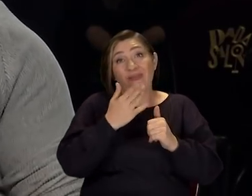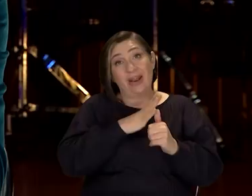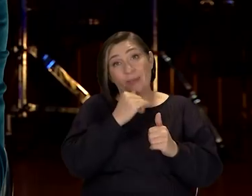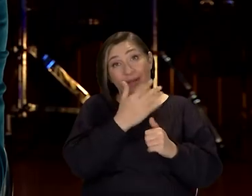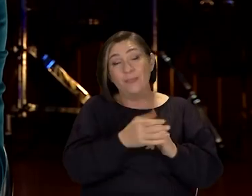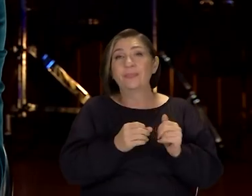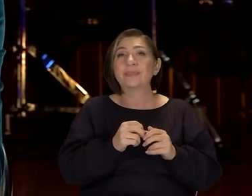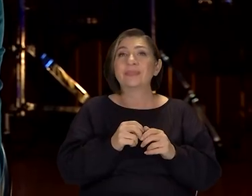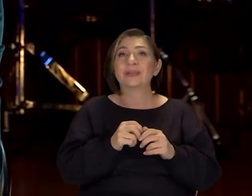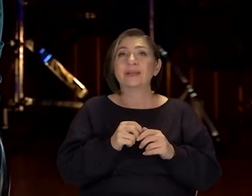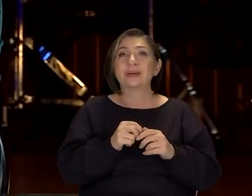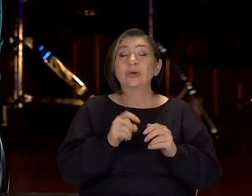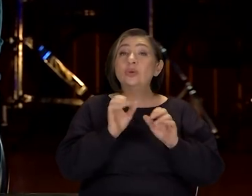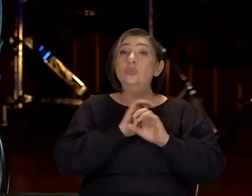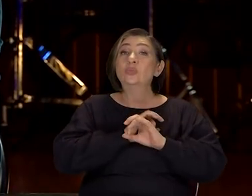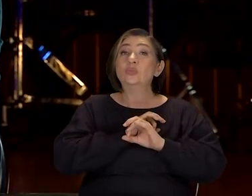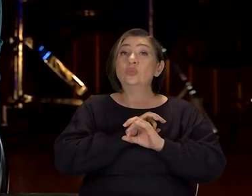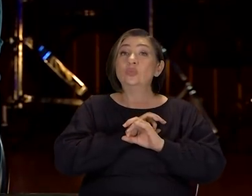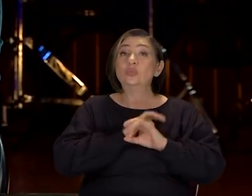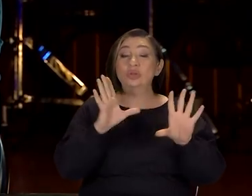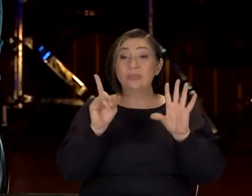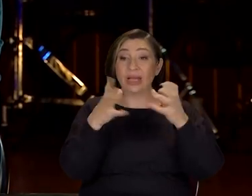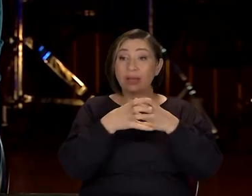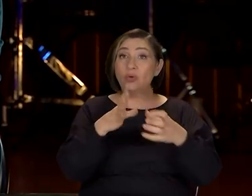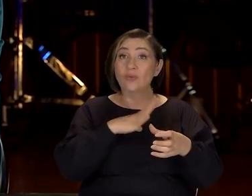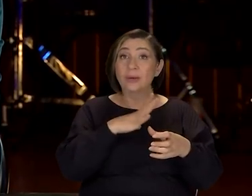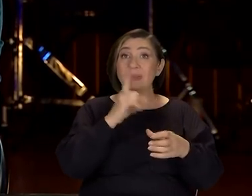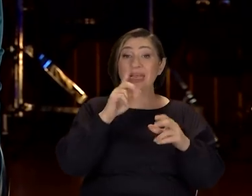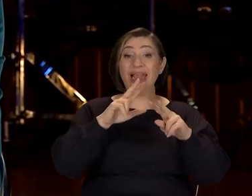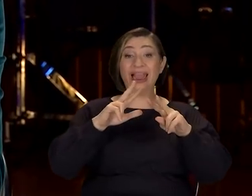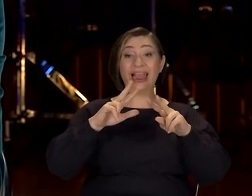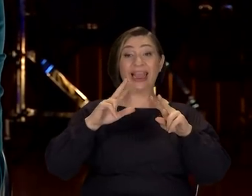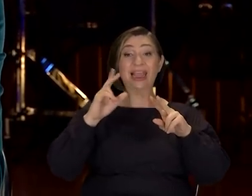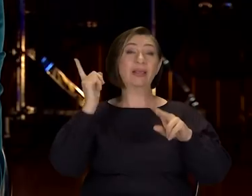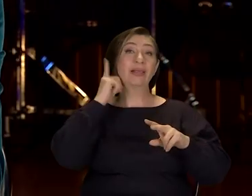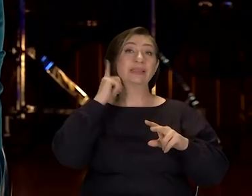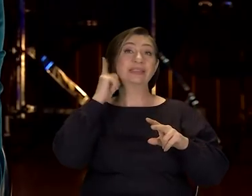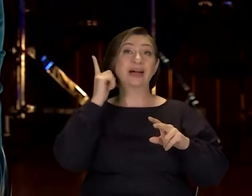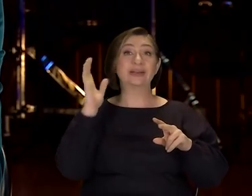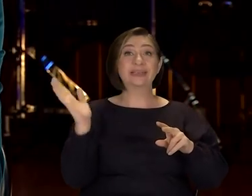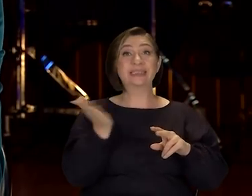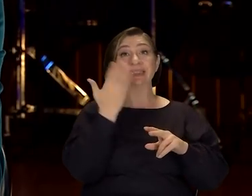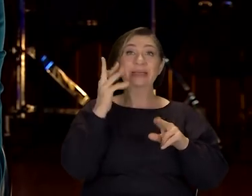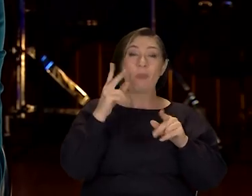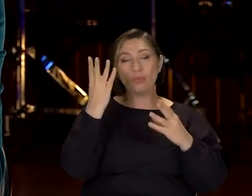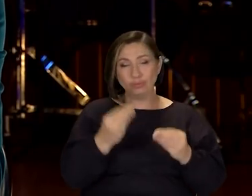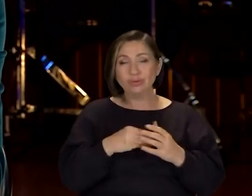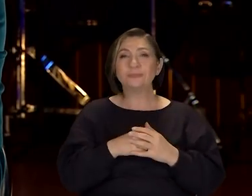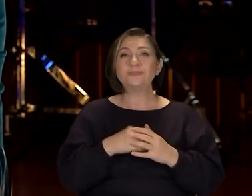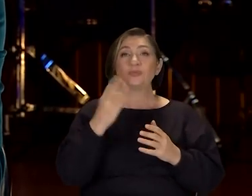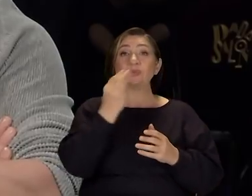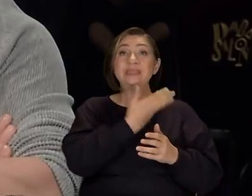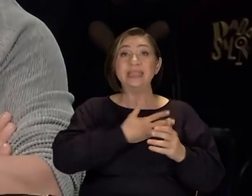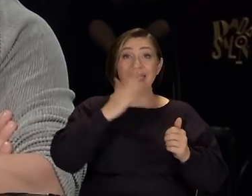Şimdi bir de müthiş bir kadro var. Bir Yıldızlar Geçidi olmuş albüm. Adeta. Evet. Çok